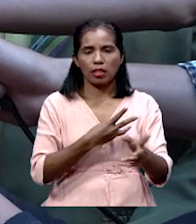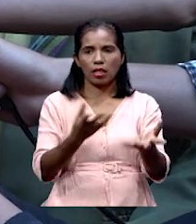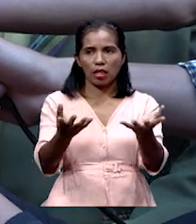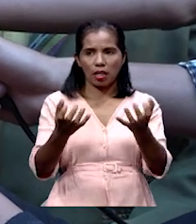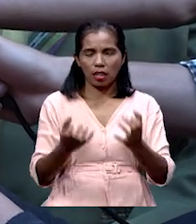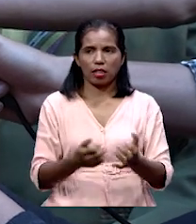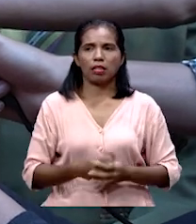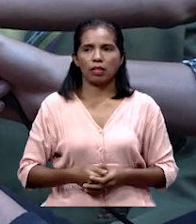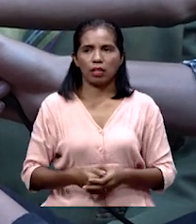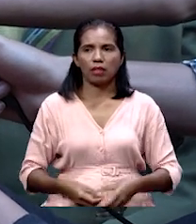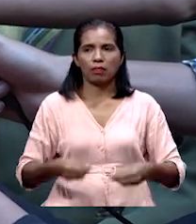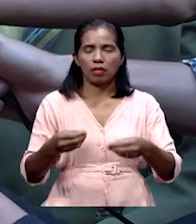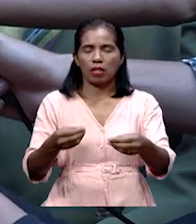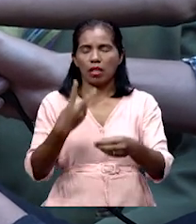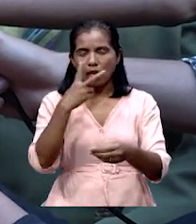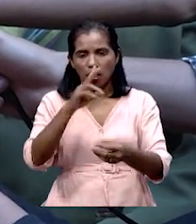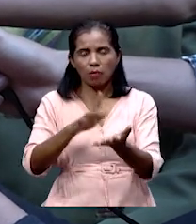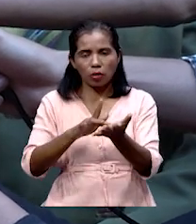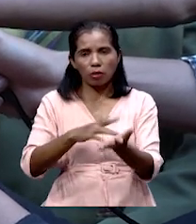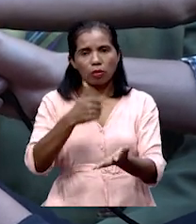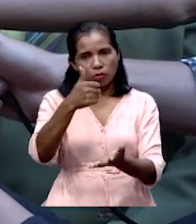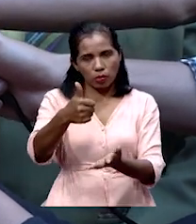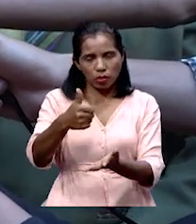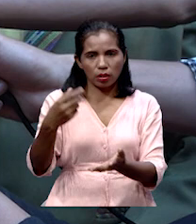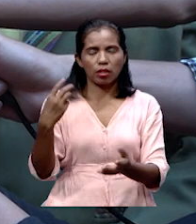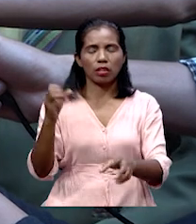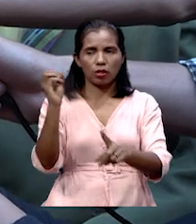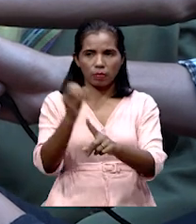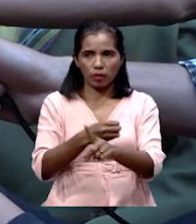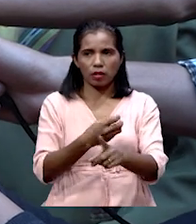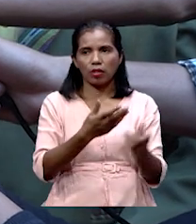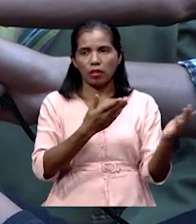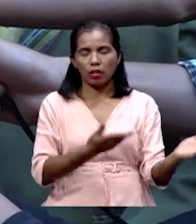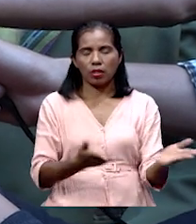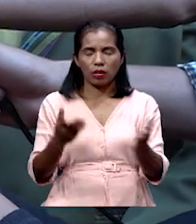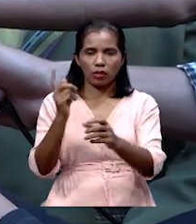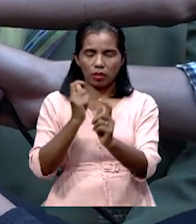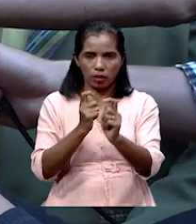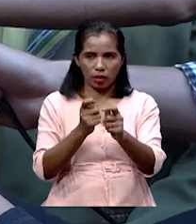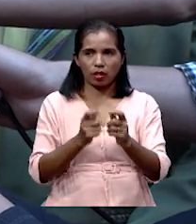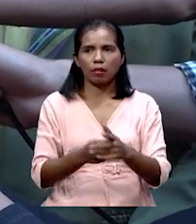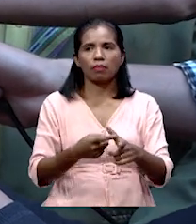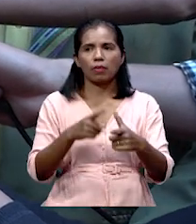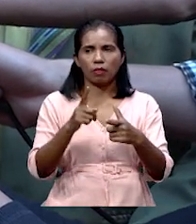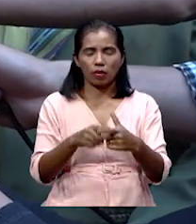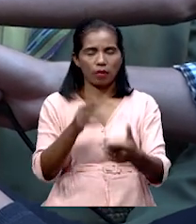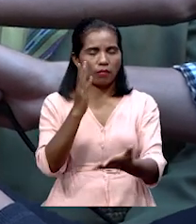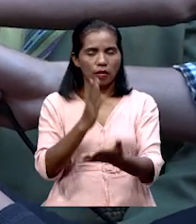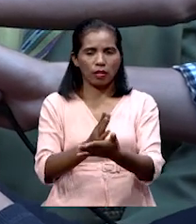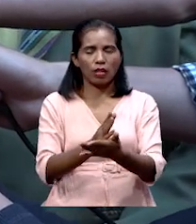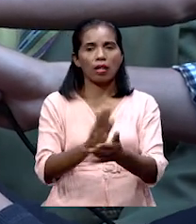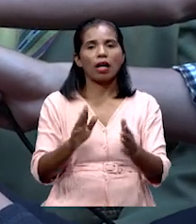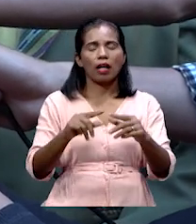halo jestang ba kualidade medicamentos ita iha oportunidade halo haru ko itine sampel ba halo teste mai bene foi limited by item